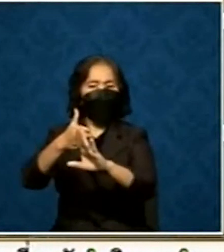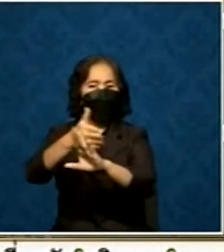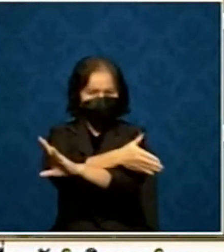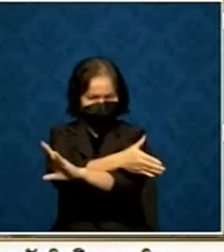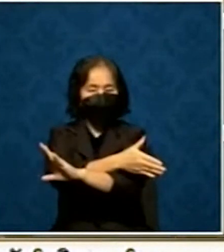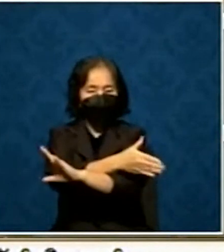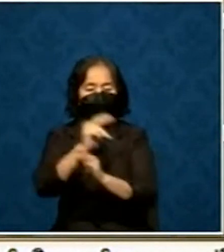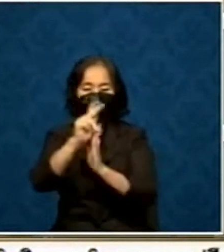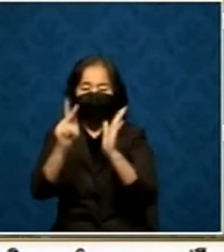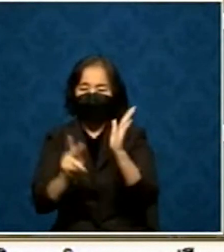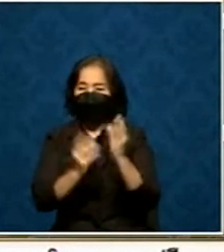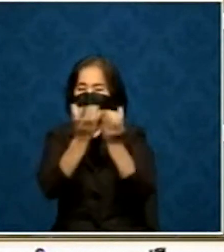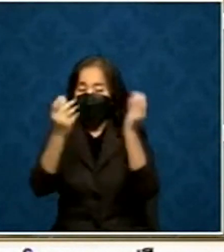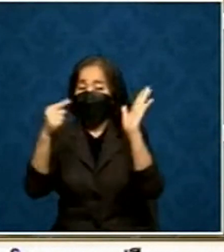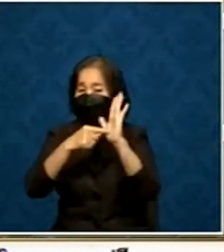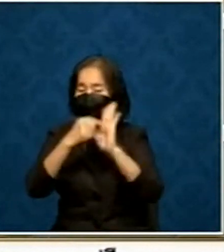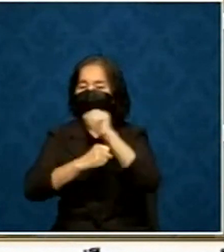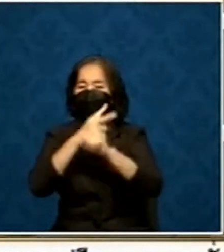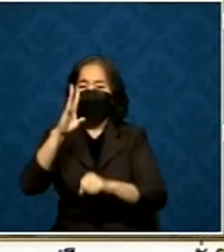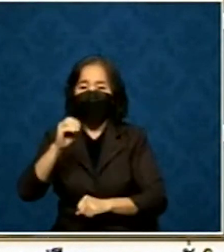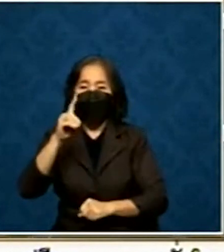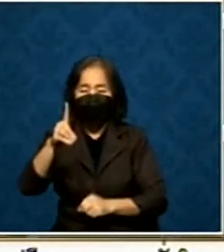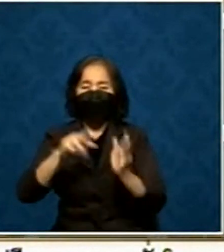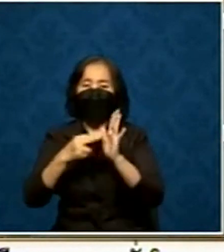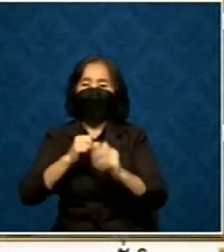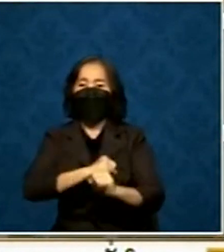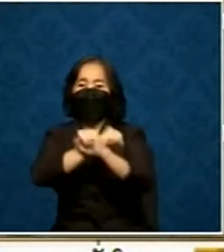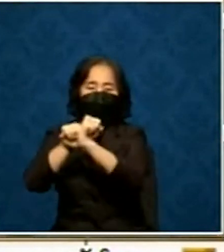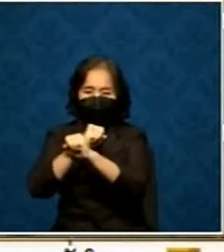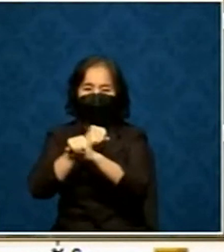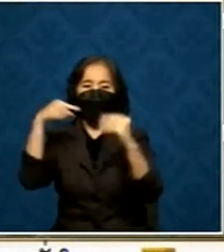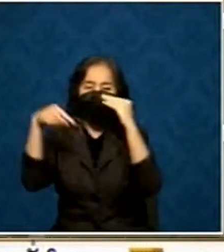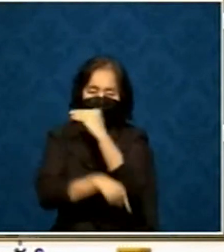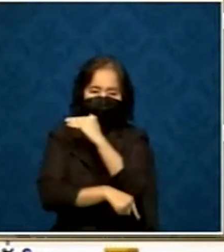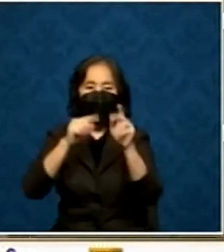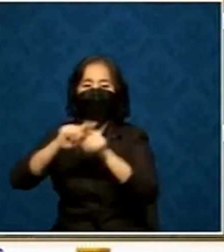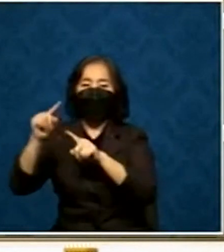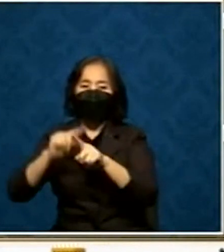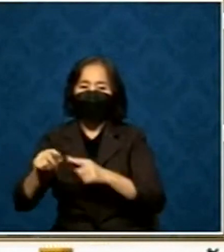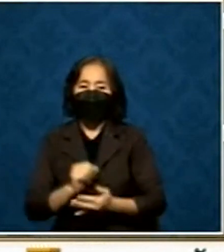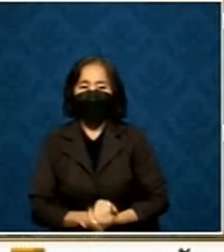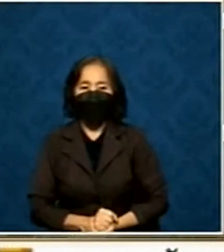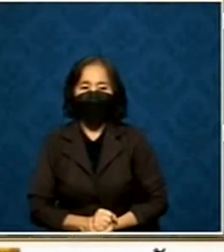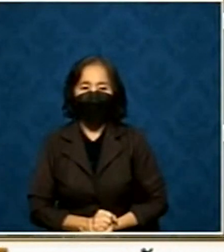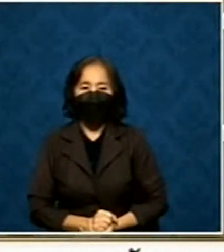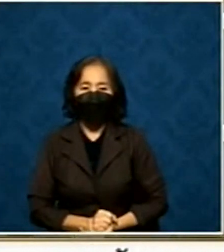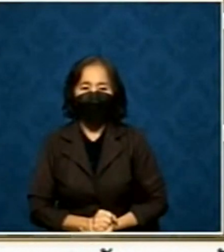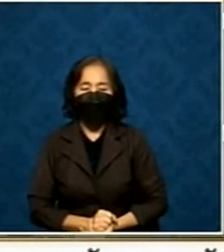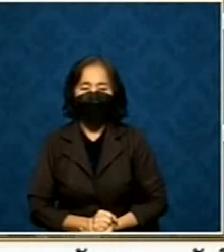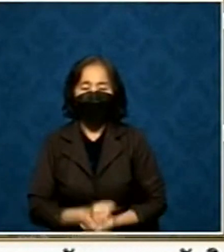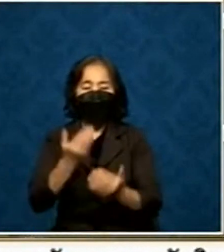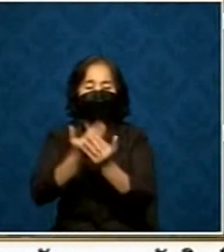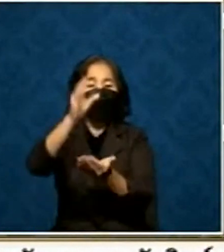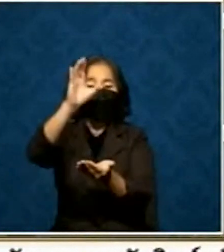ที่มีหลธรมาภิบาล3.ใหพช. เผยแพlic ความรู้และกฎหมายให้ปชาชน4. พช.จะต้องพิจาร